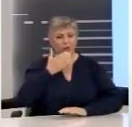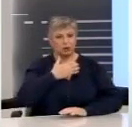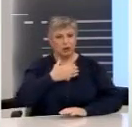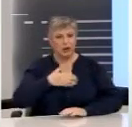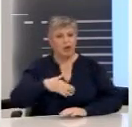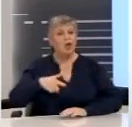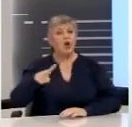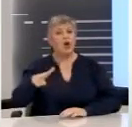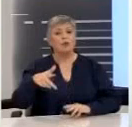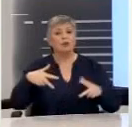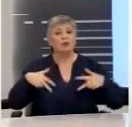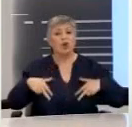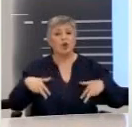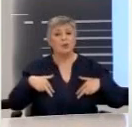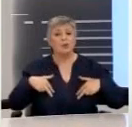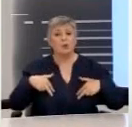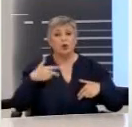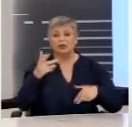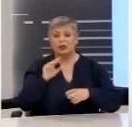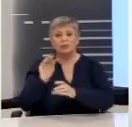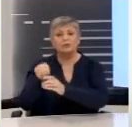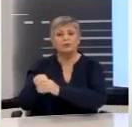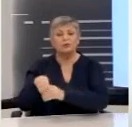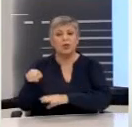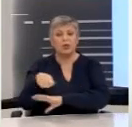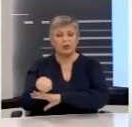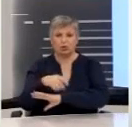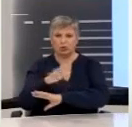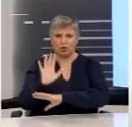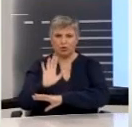δικαστή. Έκανε το αυτονόητο που θα έκανε ο καθένας.